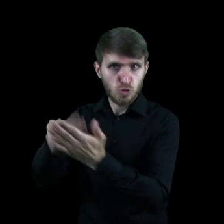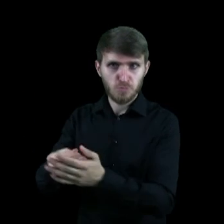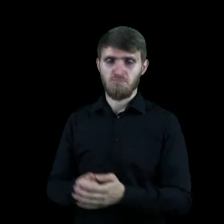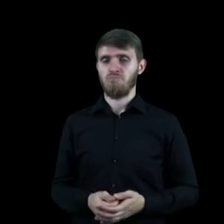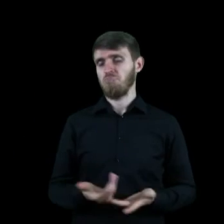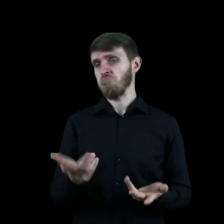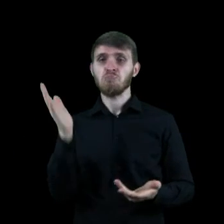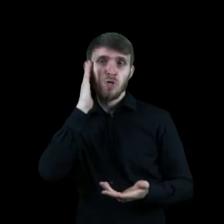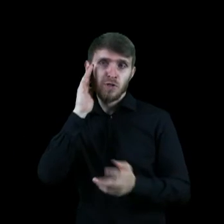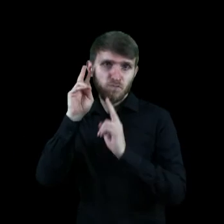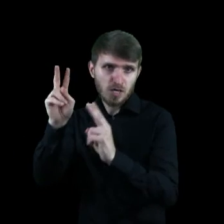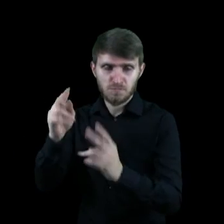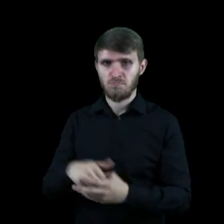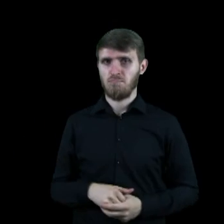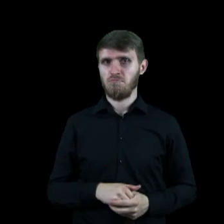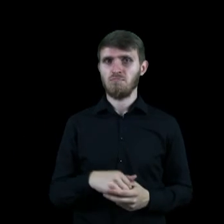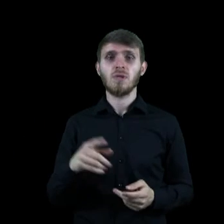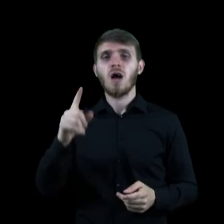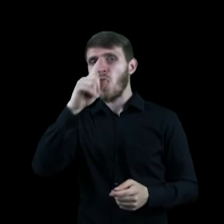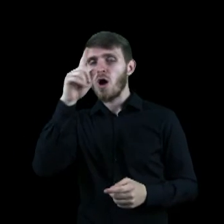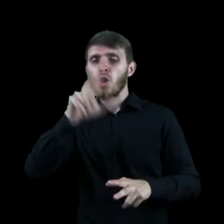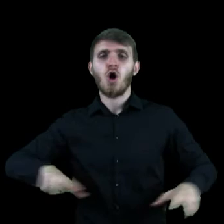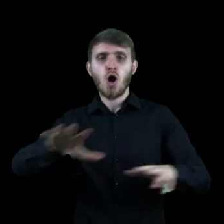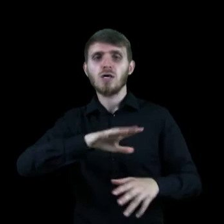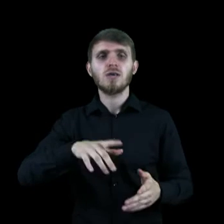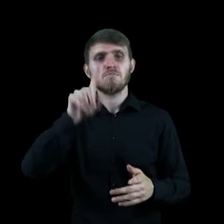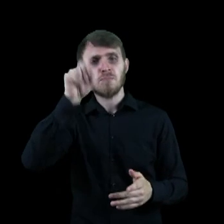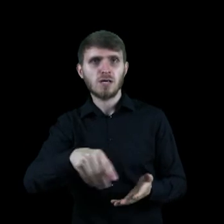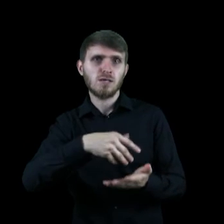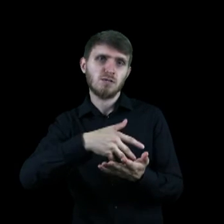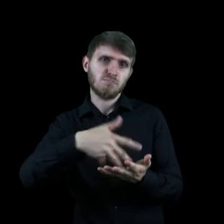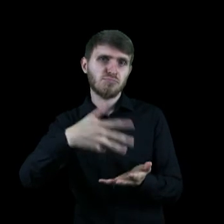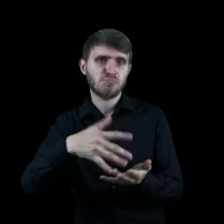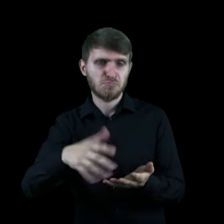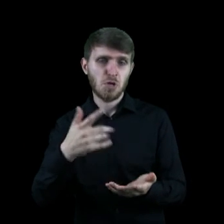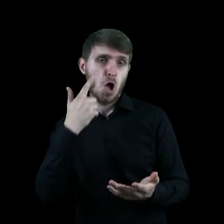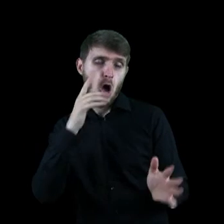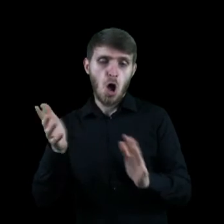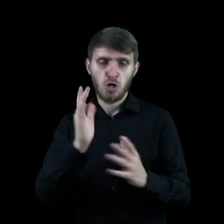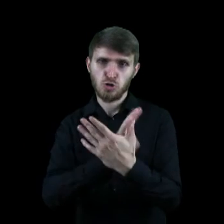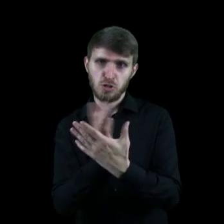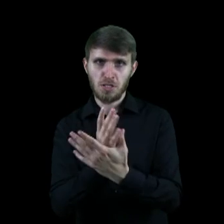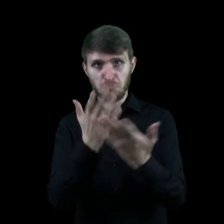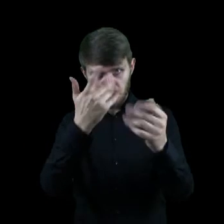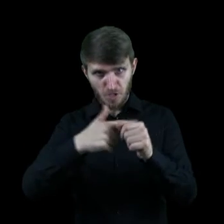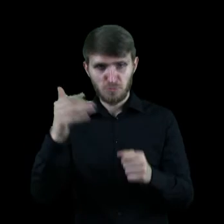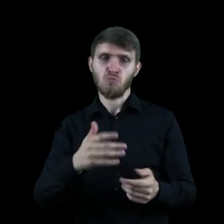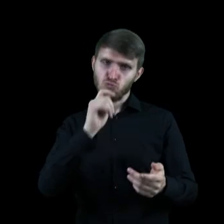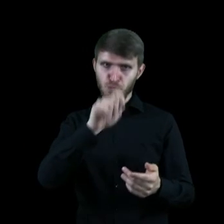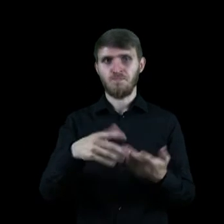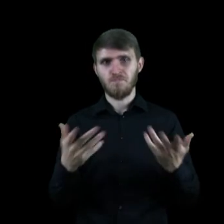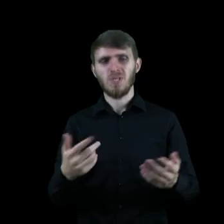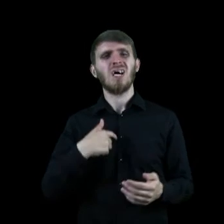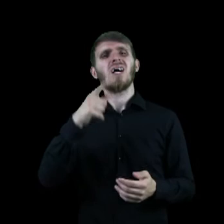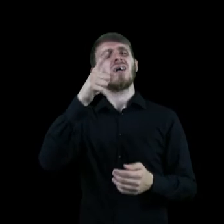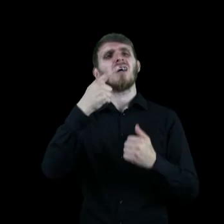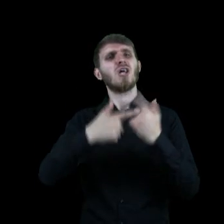cenę wynajmu czy kupna przeciętnego samochodu, wynajmu przeciętnego mieszkania, koszt zakupu przeciętnej ilości jedzenia dla rodziny itd. Powiedzmy, że wyjdzie